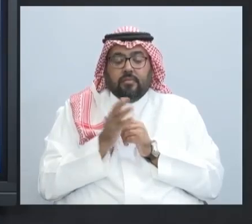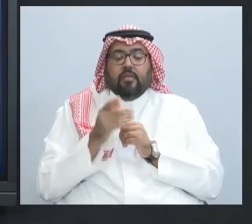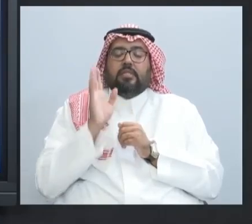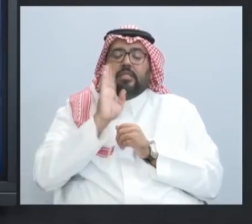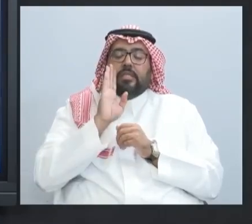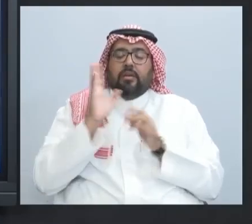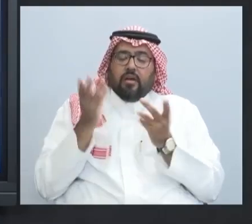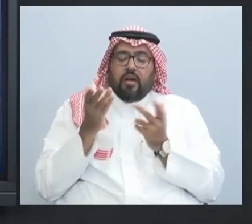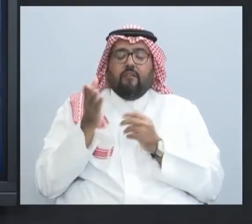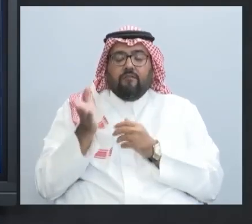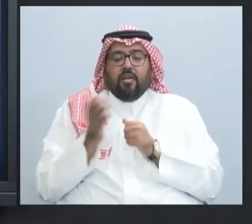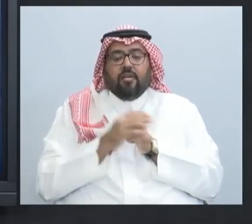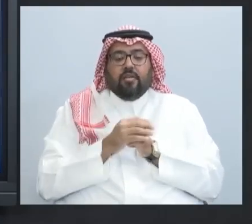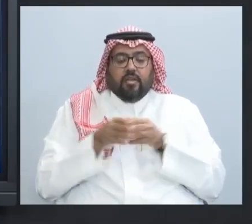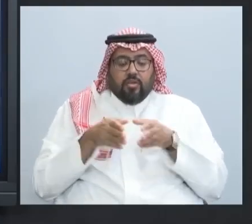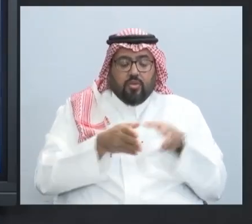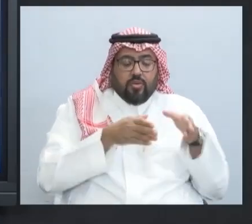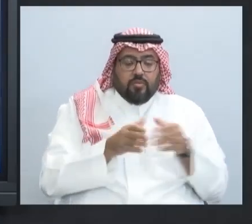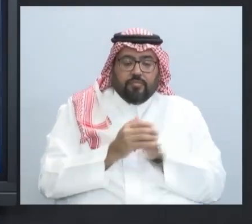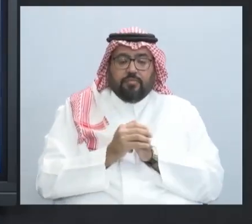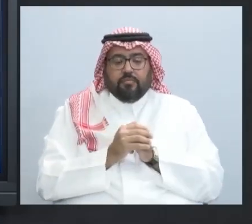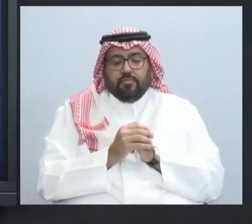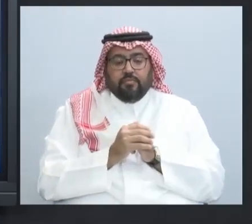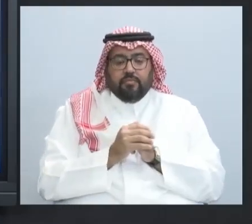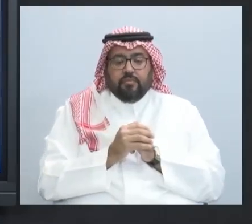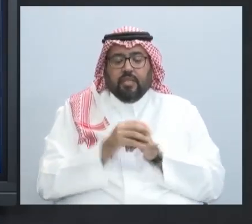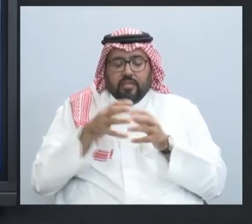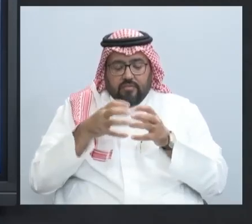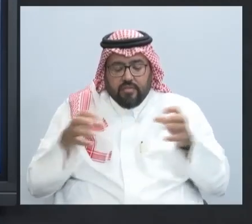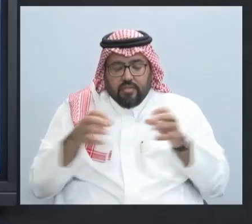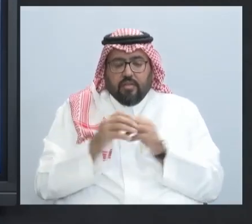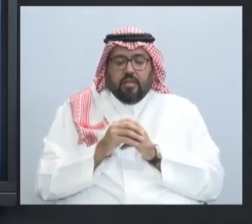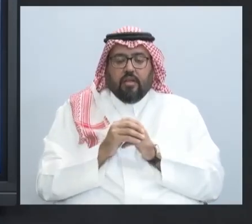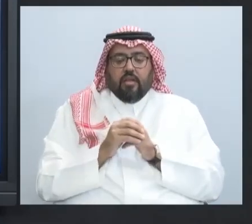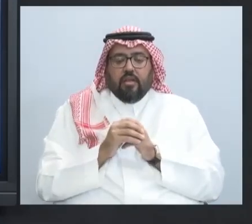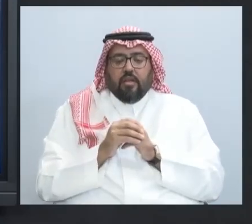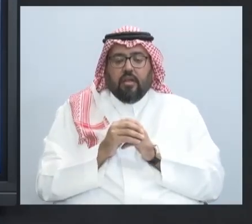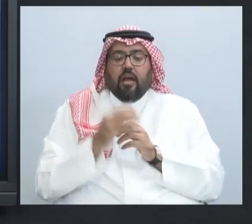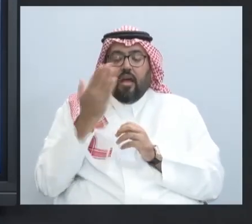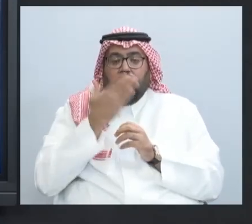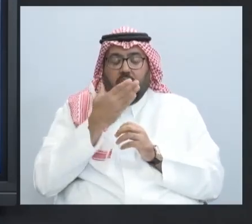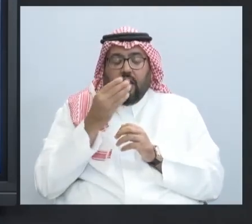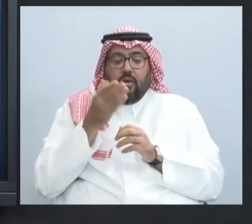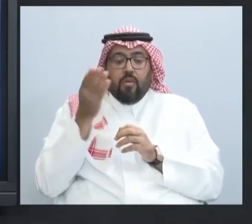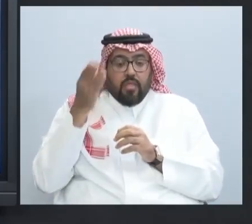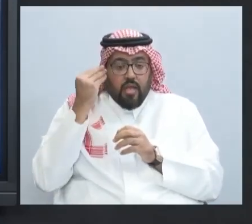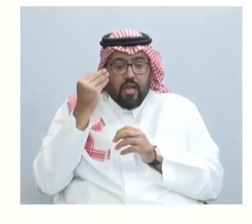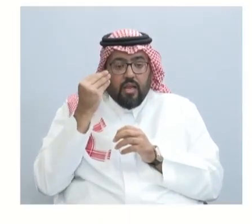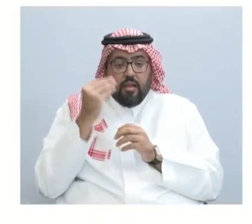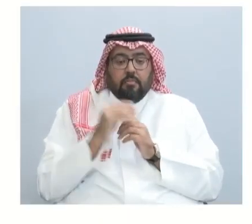ان يكون هنالك طرق تساعدنا في فصل هذه المخاليط لنقرا ونتعلم المزيد